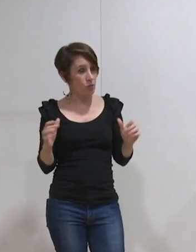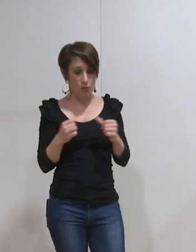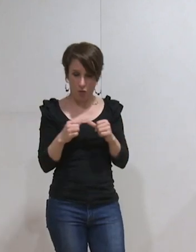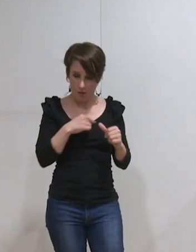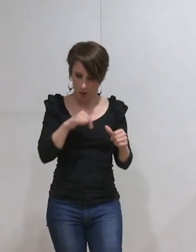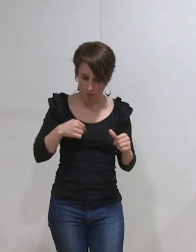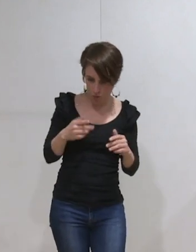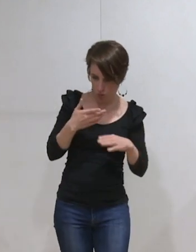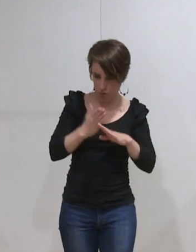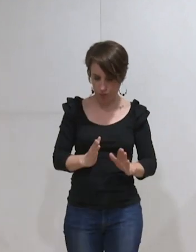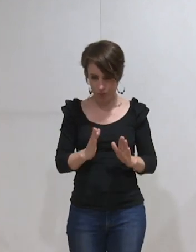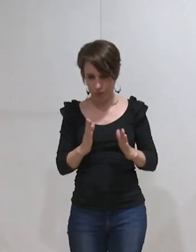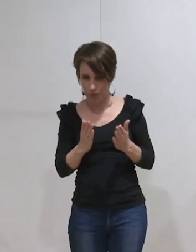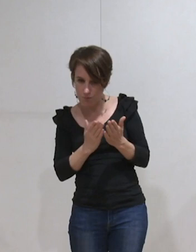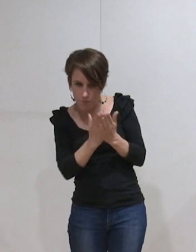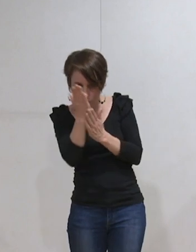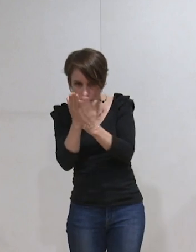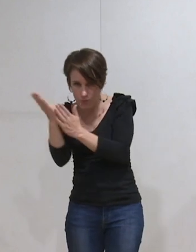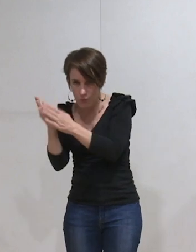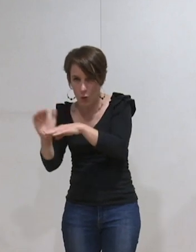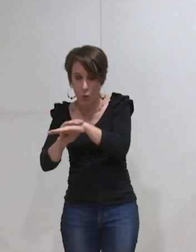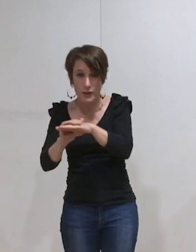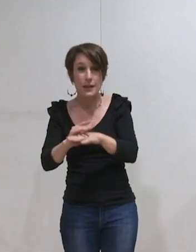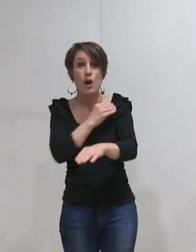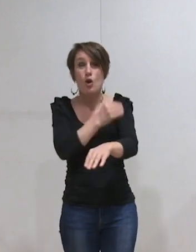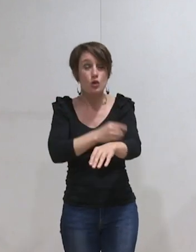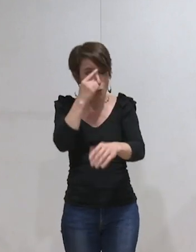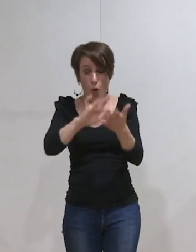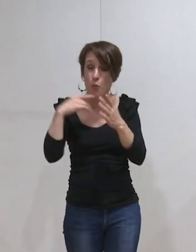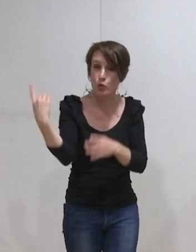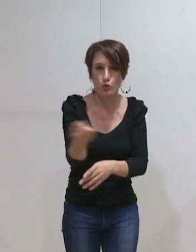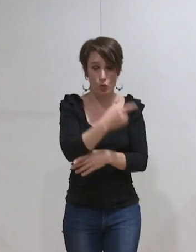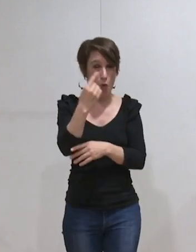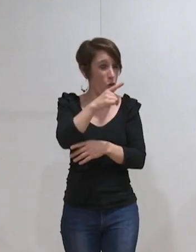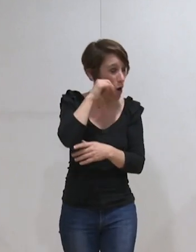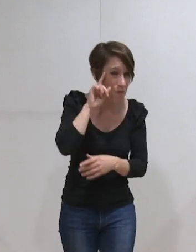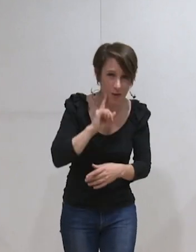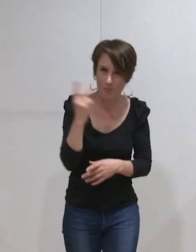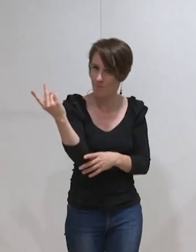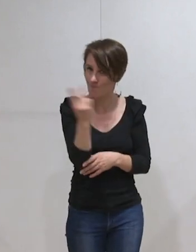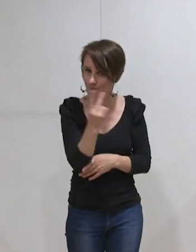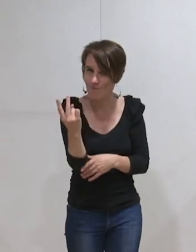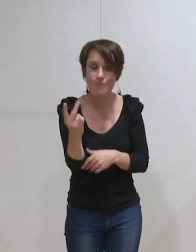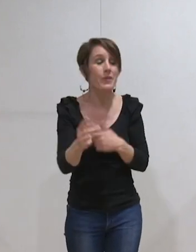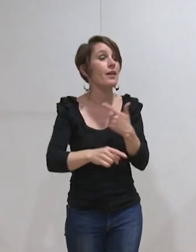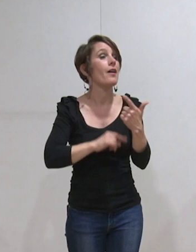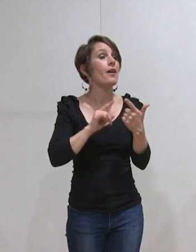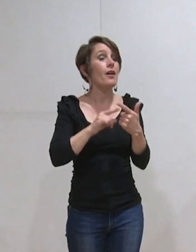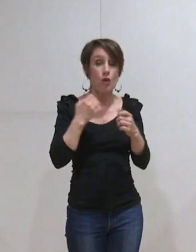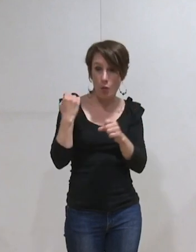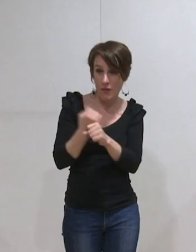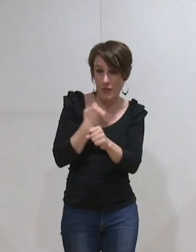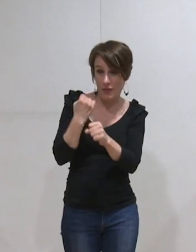politiques le sport pour toutes et pour tous le travail pour faciliter